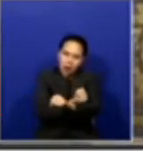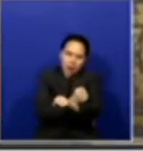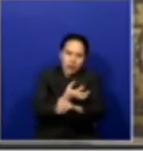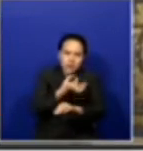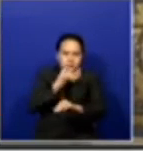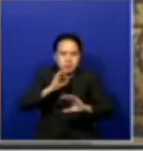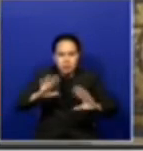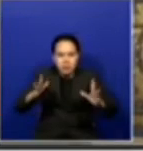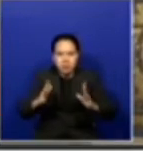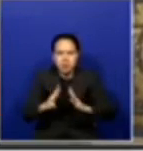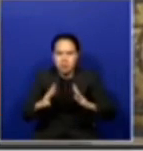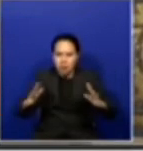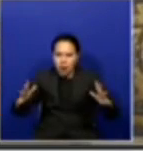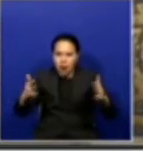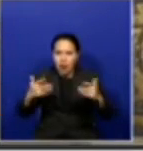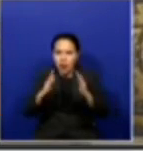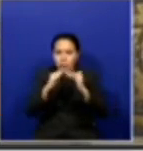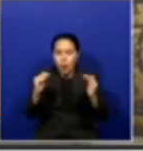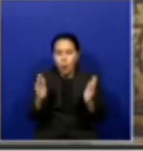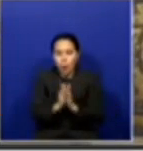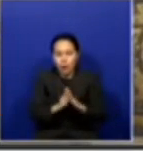าอารามต่างเนี่ยผมได้รับ